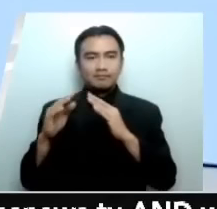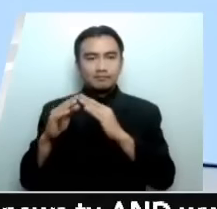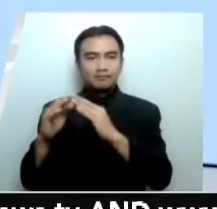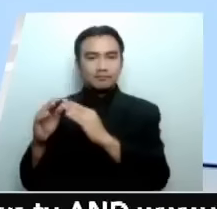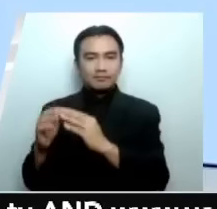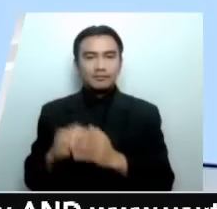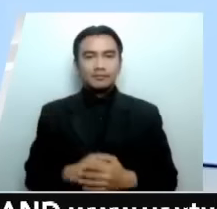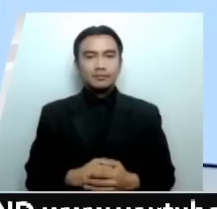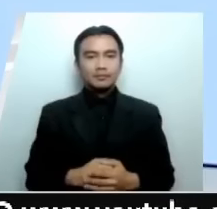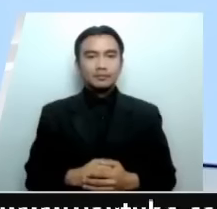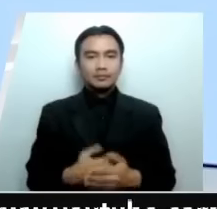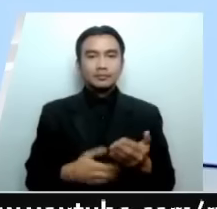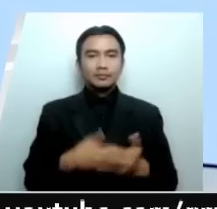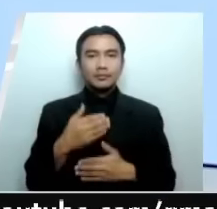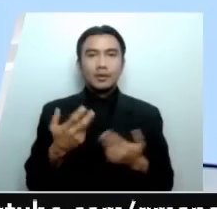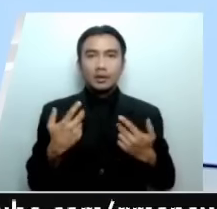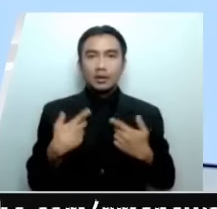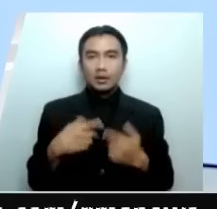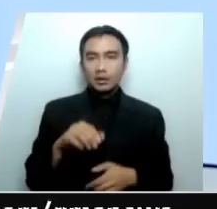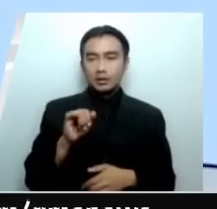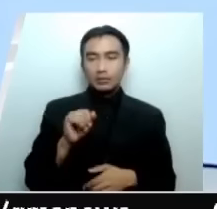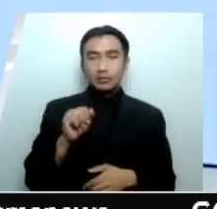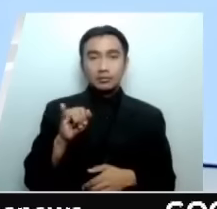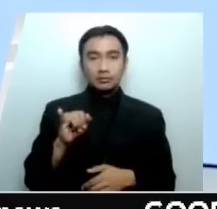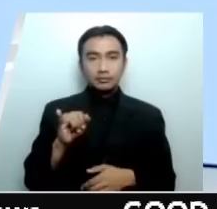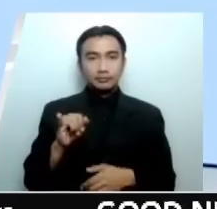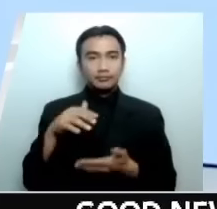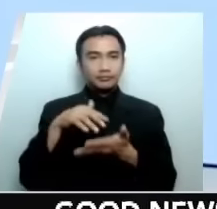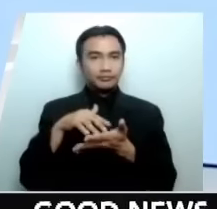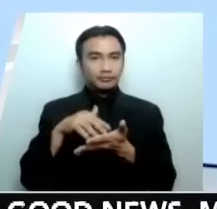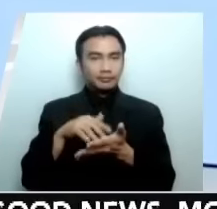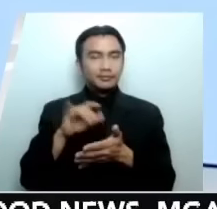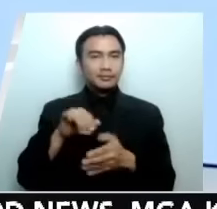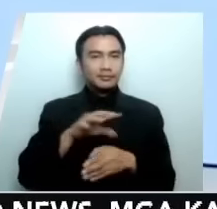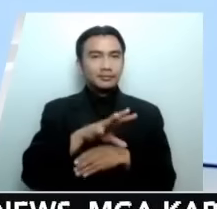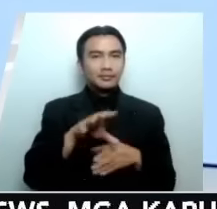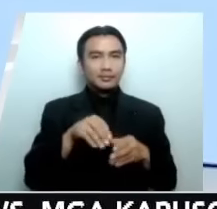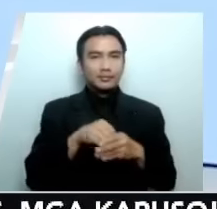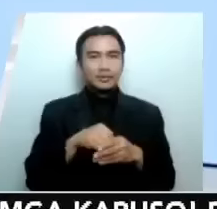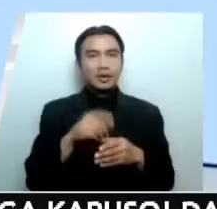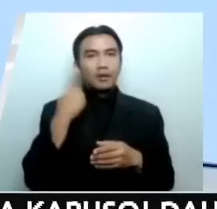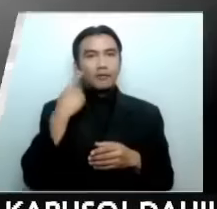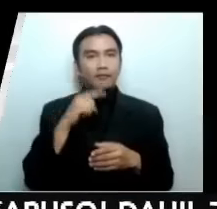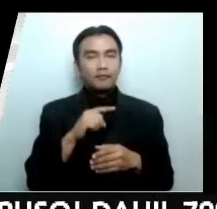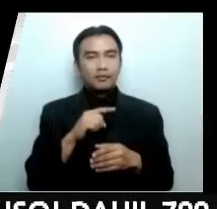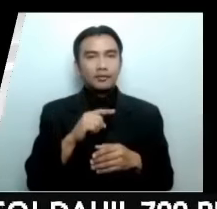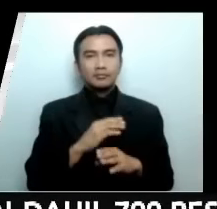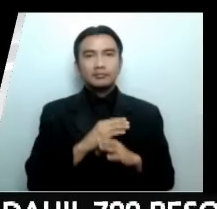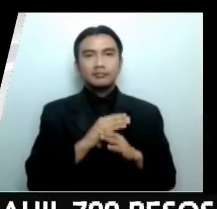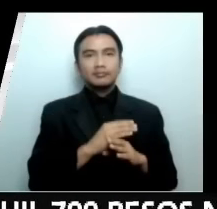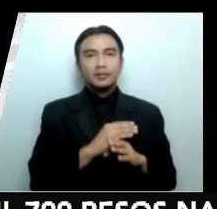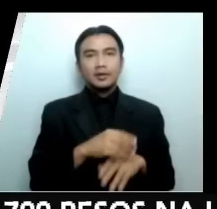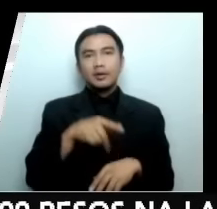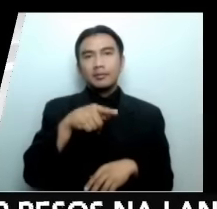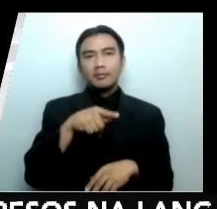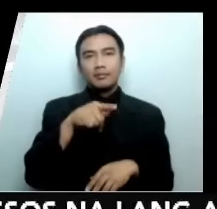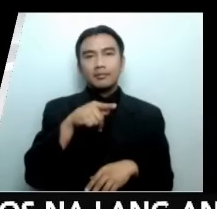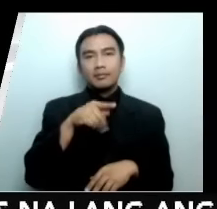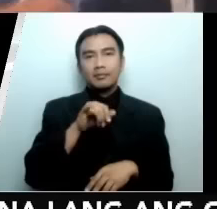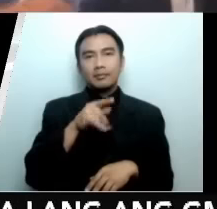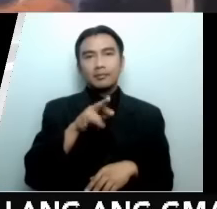Nagdaos ng AI learning session ang GMA Network bilang bahagi ng anti-piracy campaign nito. Sa pangunguna ng ilang